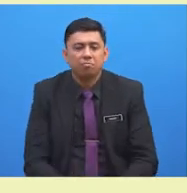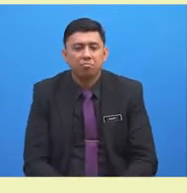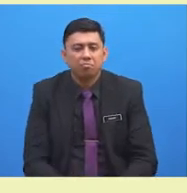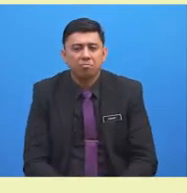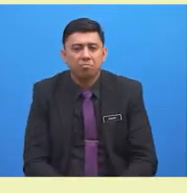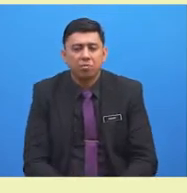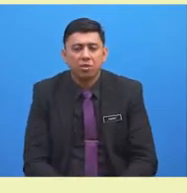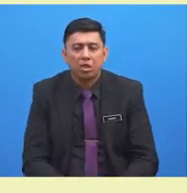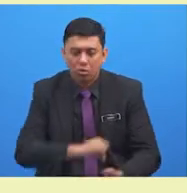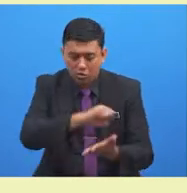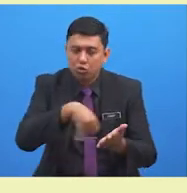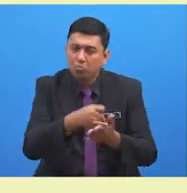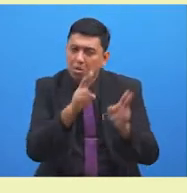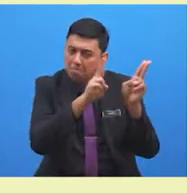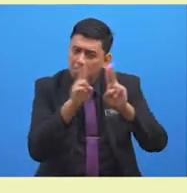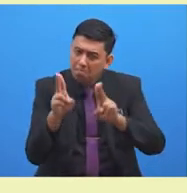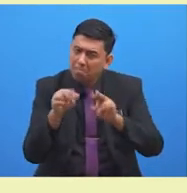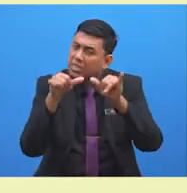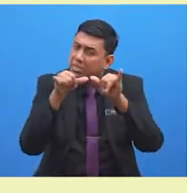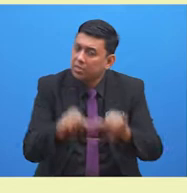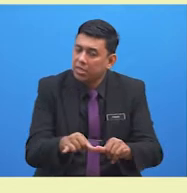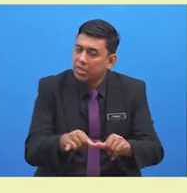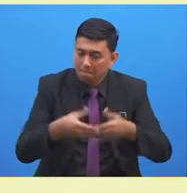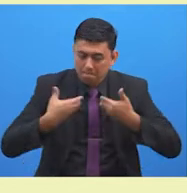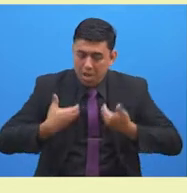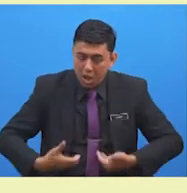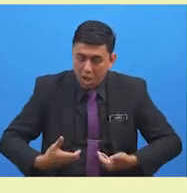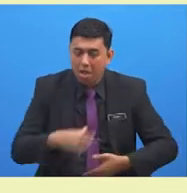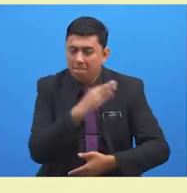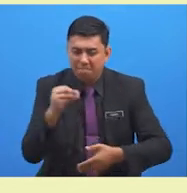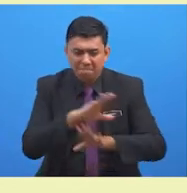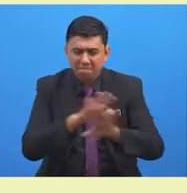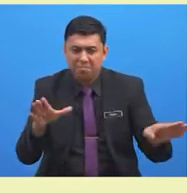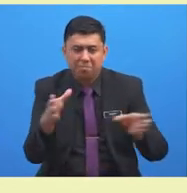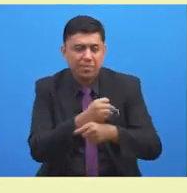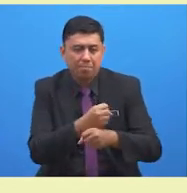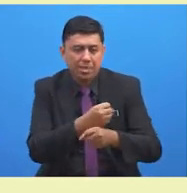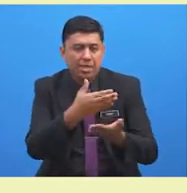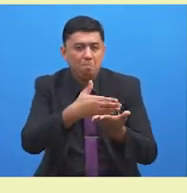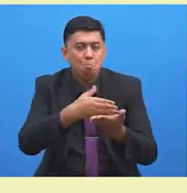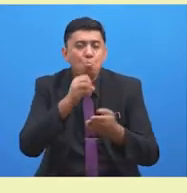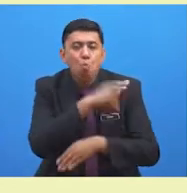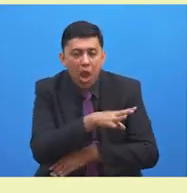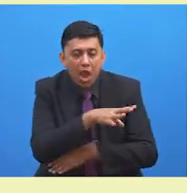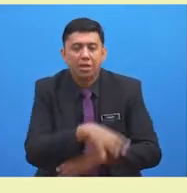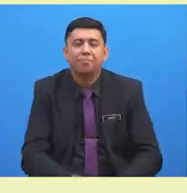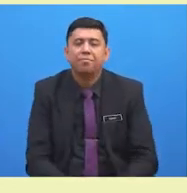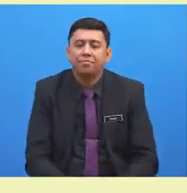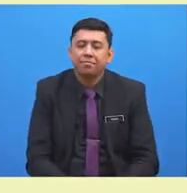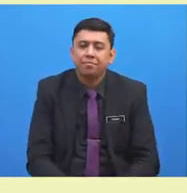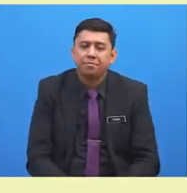dapat disingkirkan. Isi padu udara yang kekal dalam paru-paru selepas hembusan maksima.